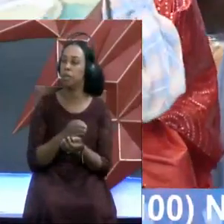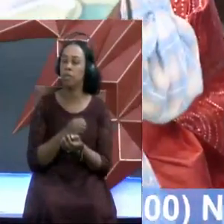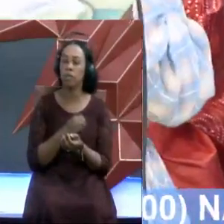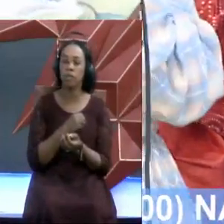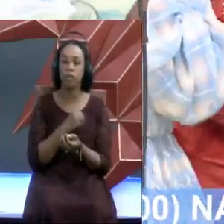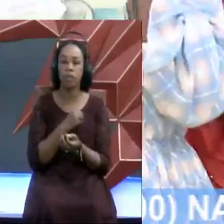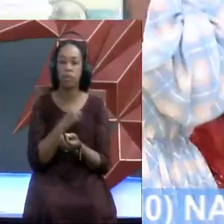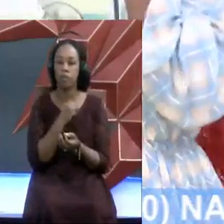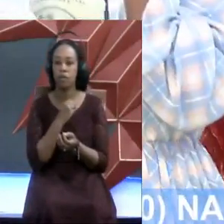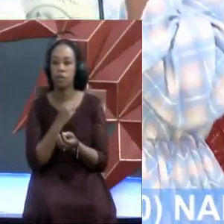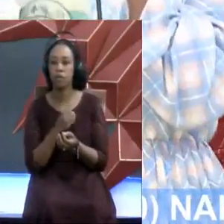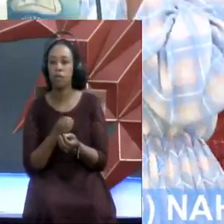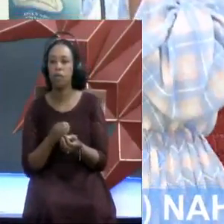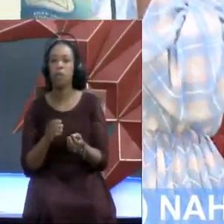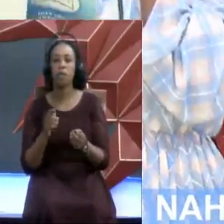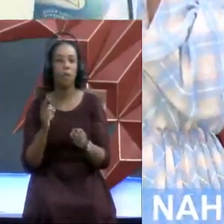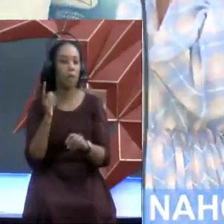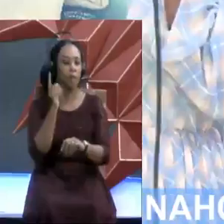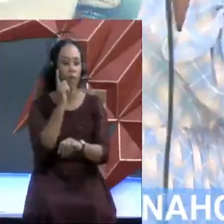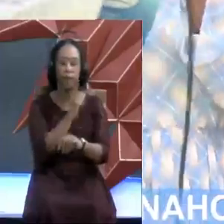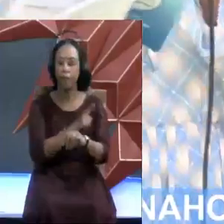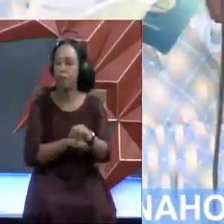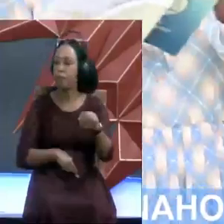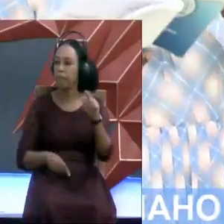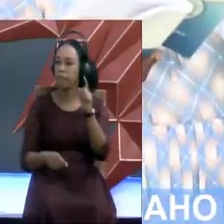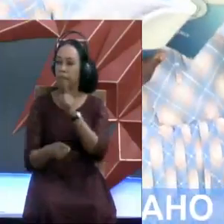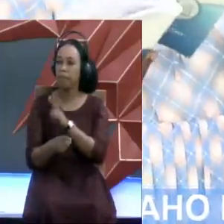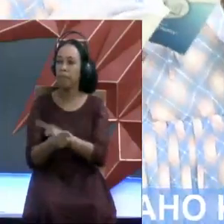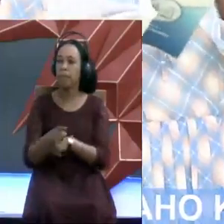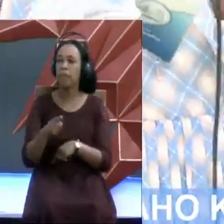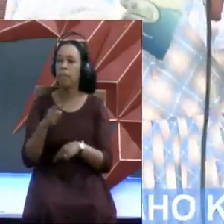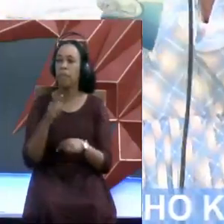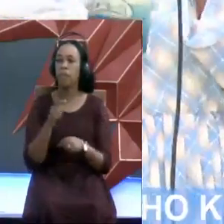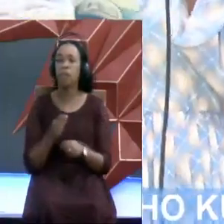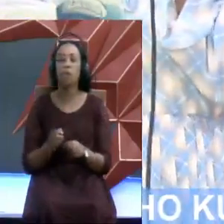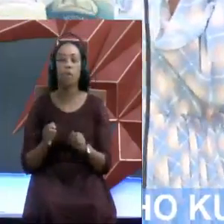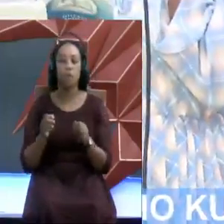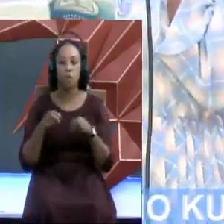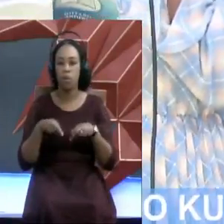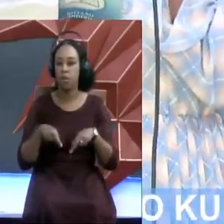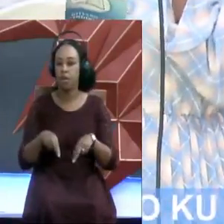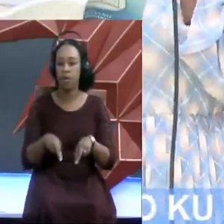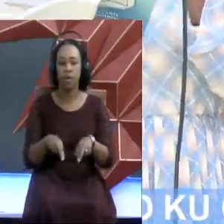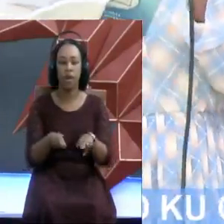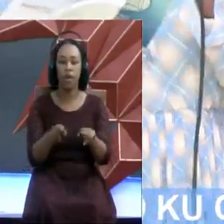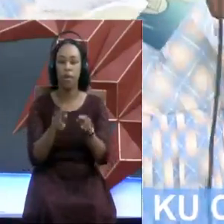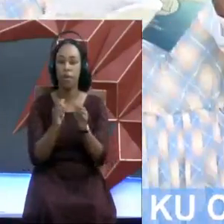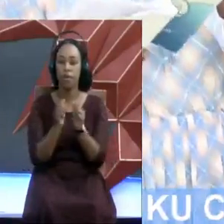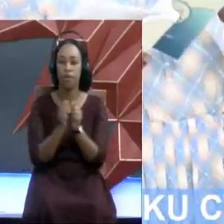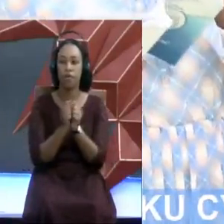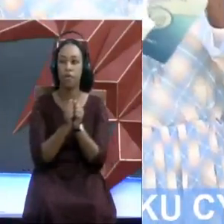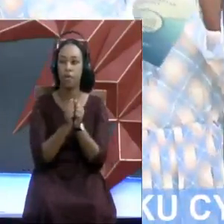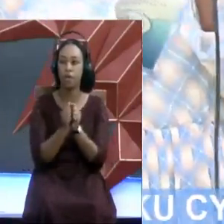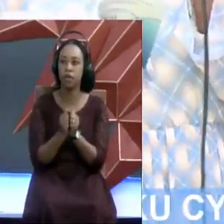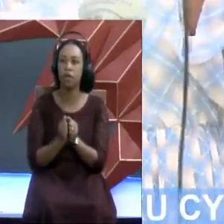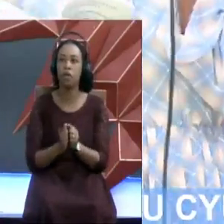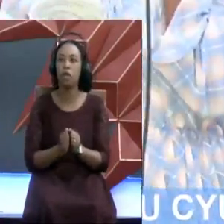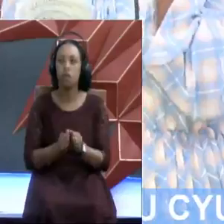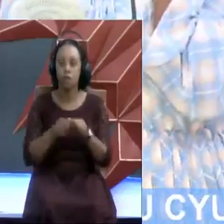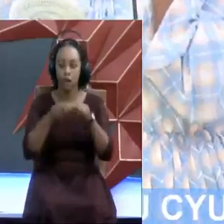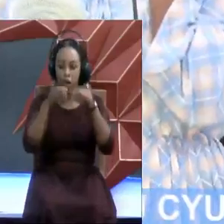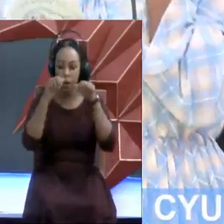Na viwe tena Vyo vya tembea Kwa